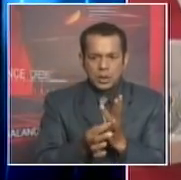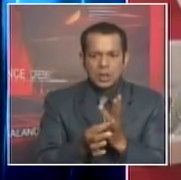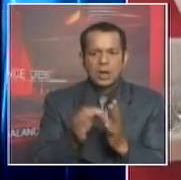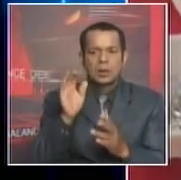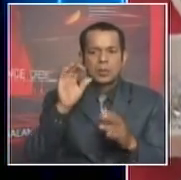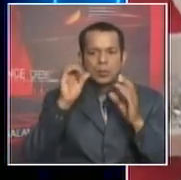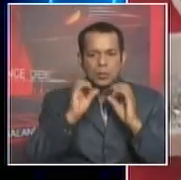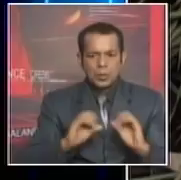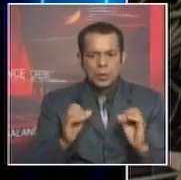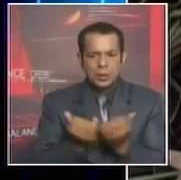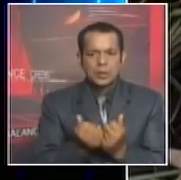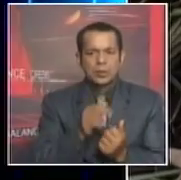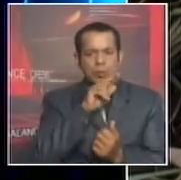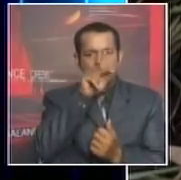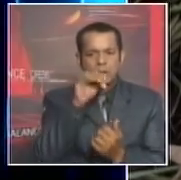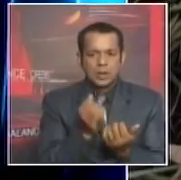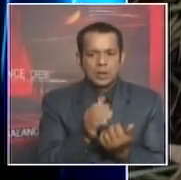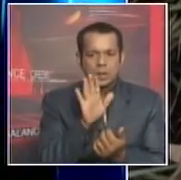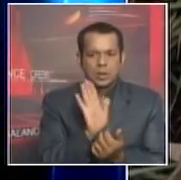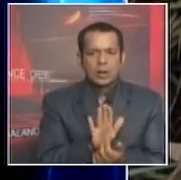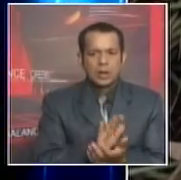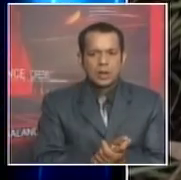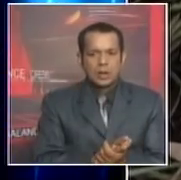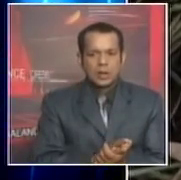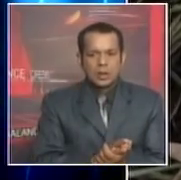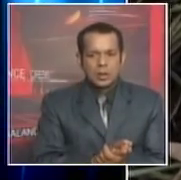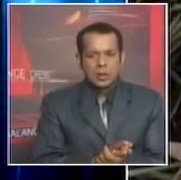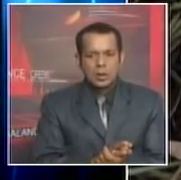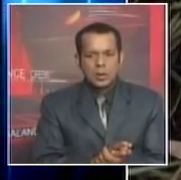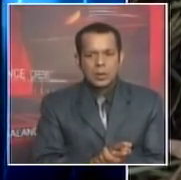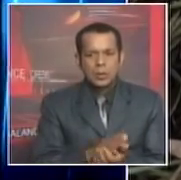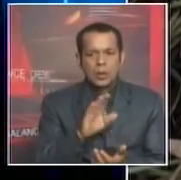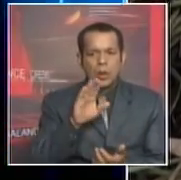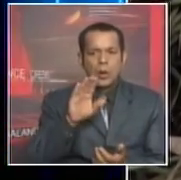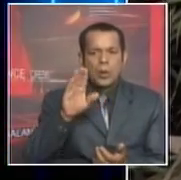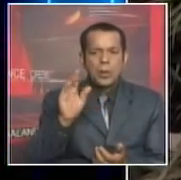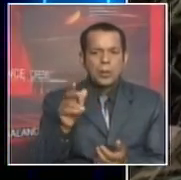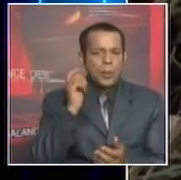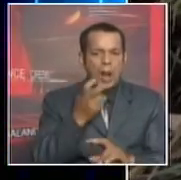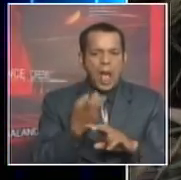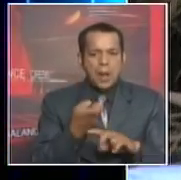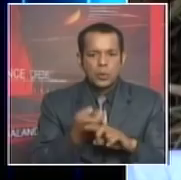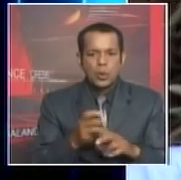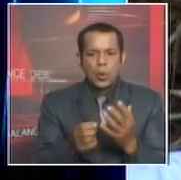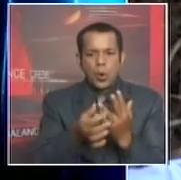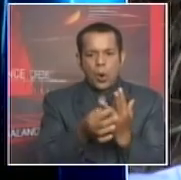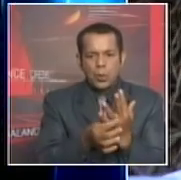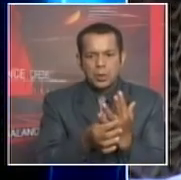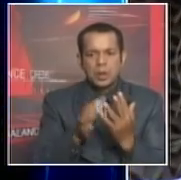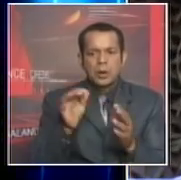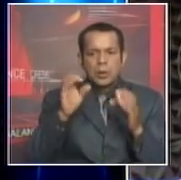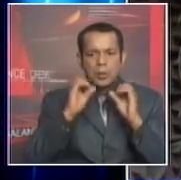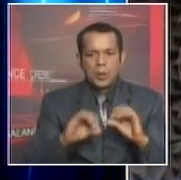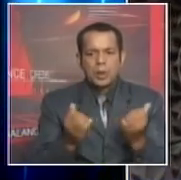रहेको स्थानीय वासी प्रेरणा साक्यको कथन छ। यो चाहिँ यो फलामको औँठी लगाउनाले घरमा जुन हामी हाम्रो पछि पछि